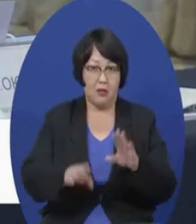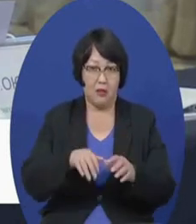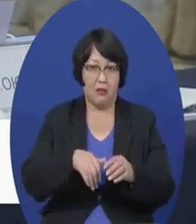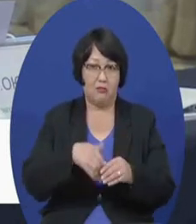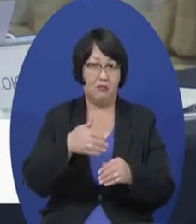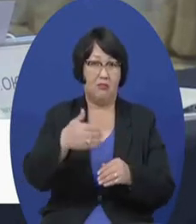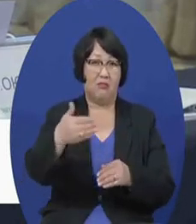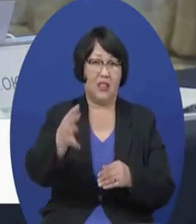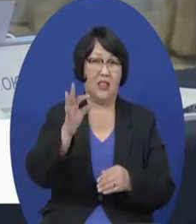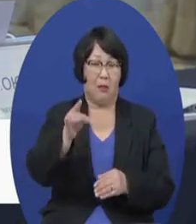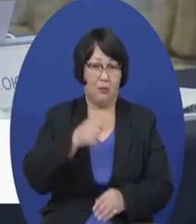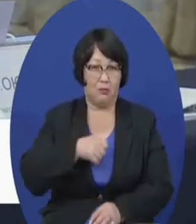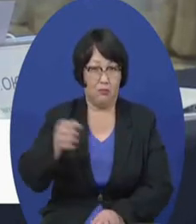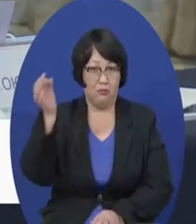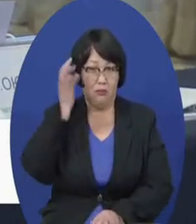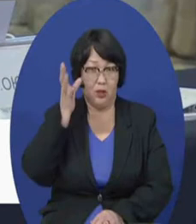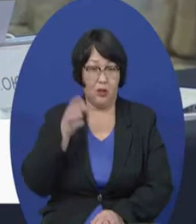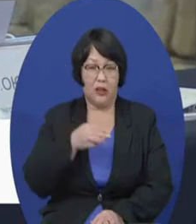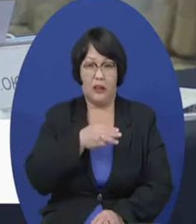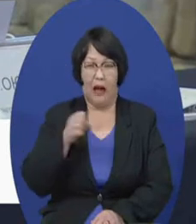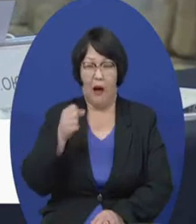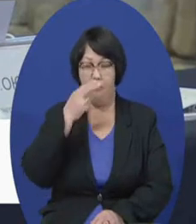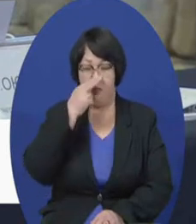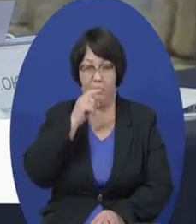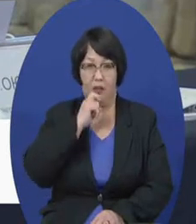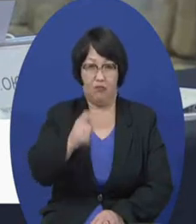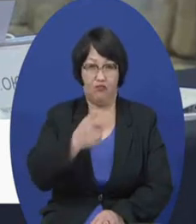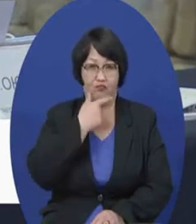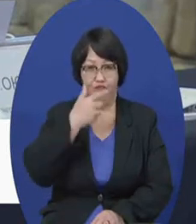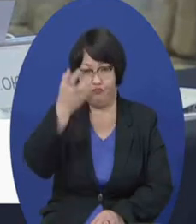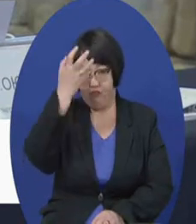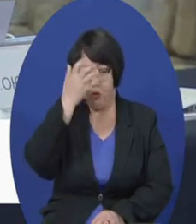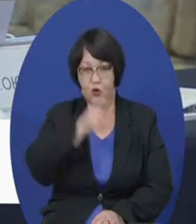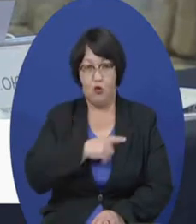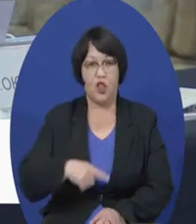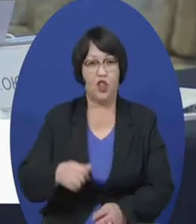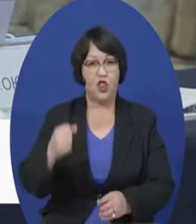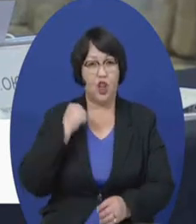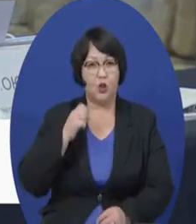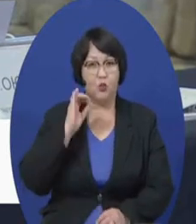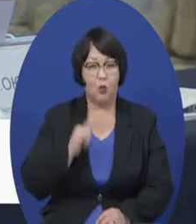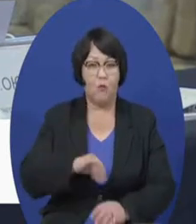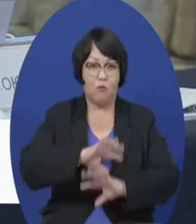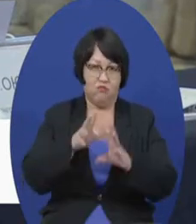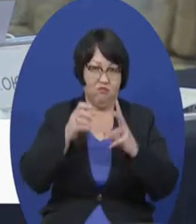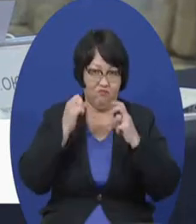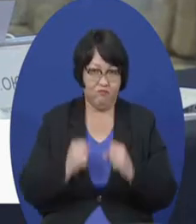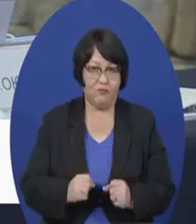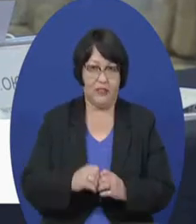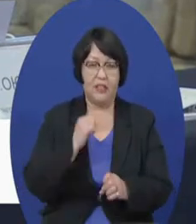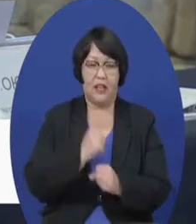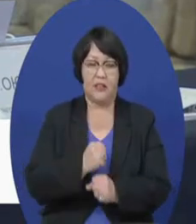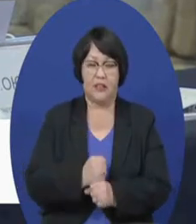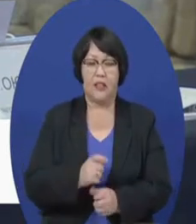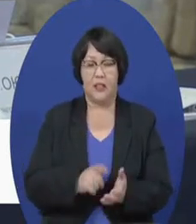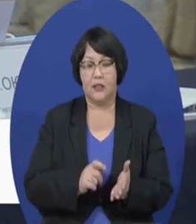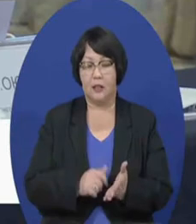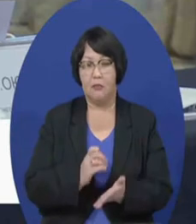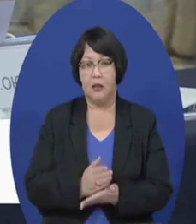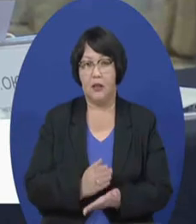чадахгүй. Гэхдээ энгийн төлөө засгийн газар чадах бүх зүйлээрээ одоо хичээнгүйлэн ажиллая. За